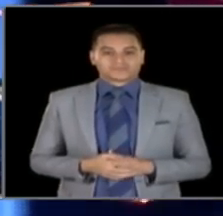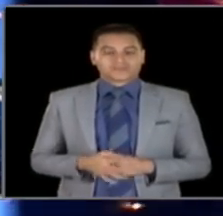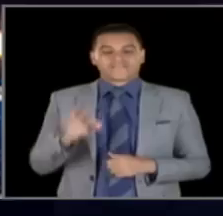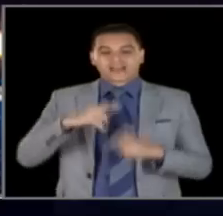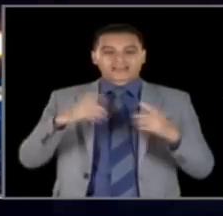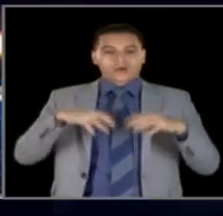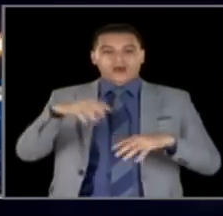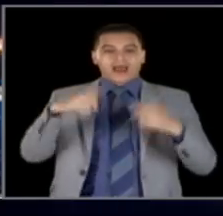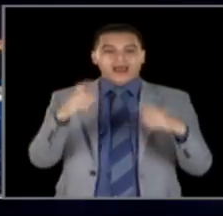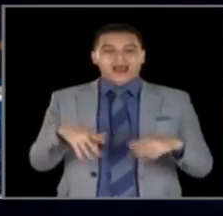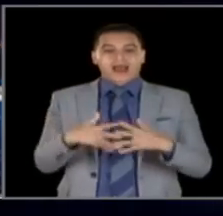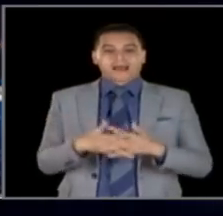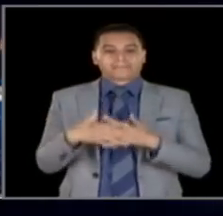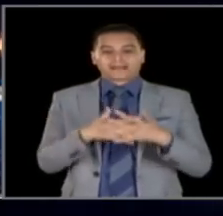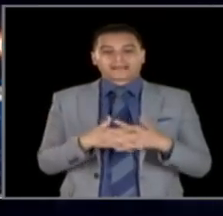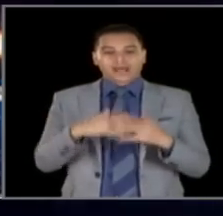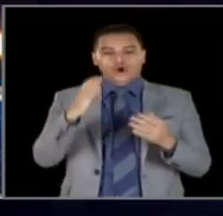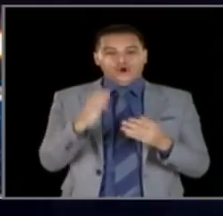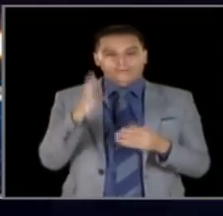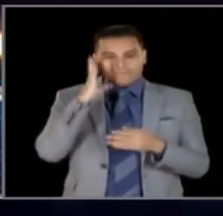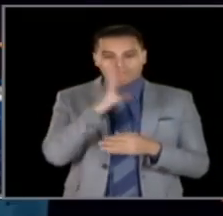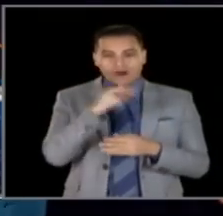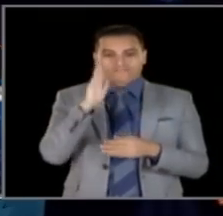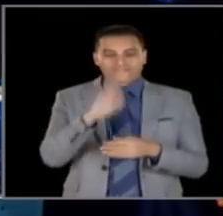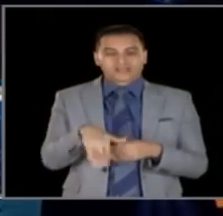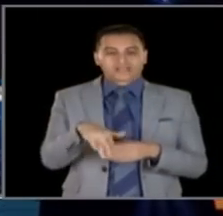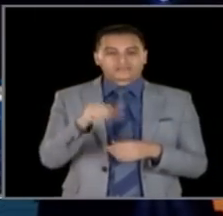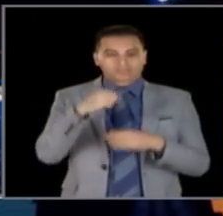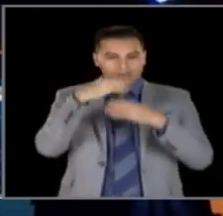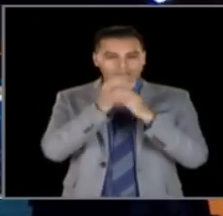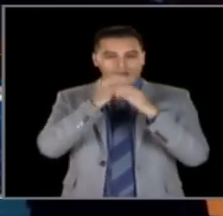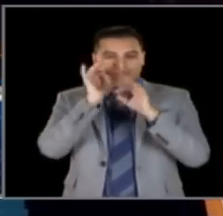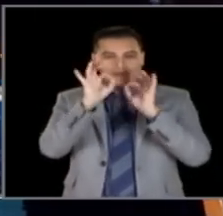في اي من دول امريكا الجنوبيه يقع مرصد